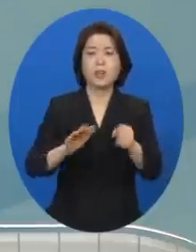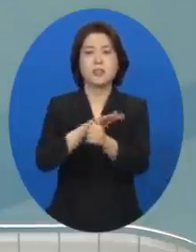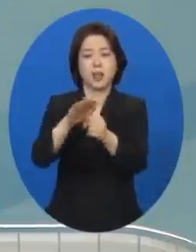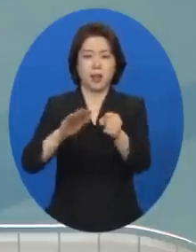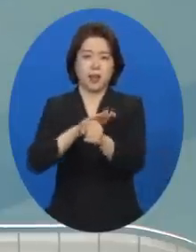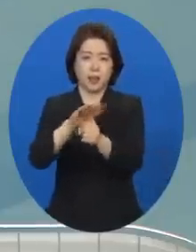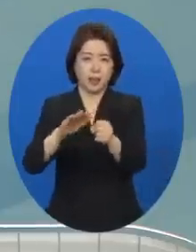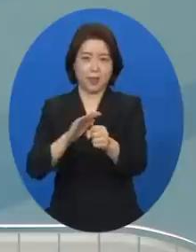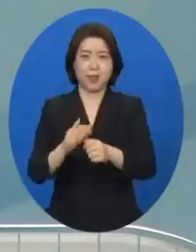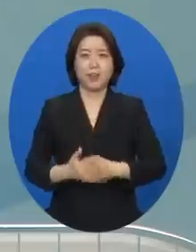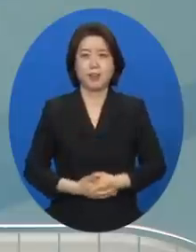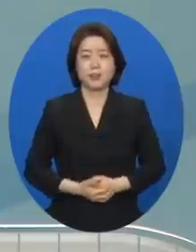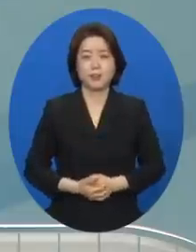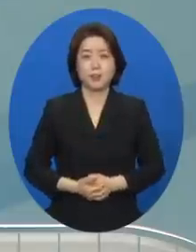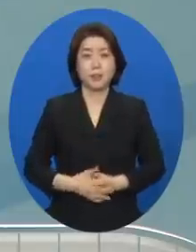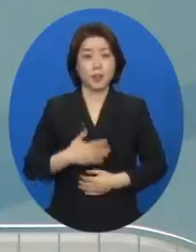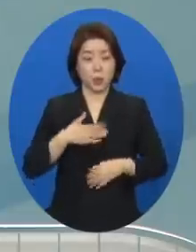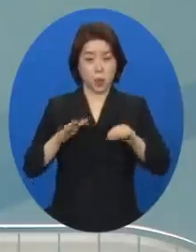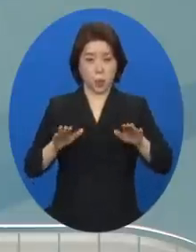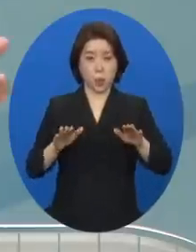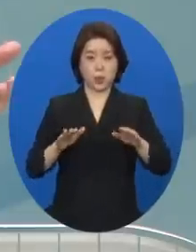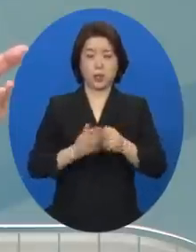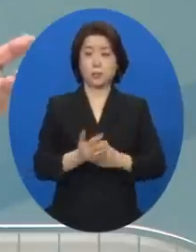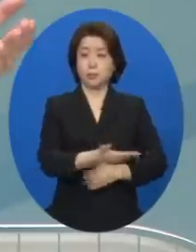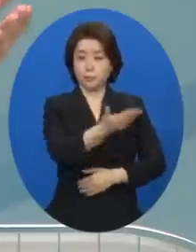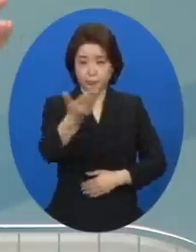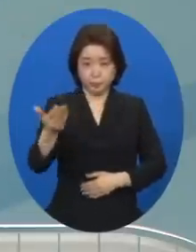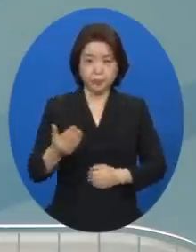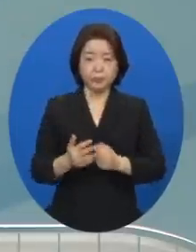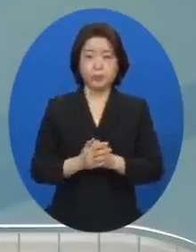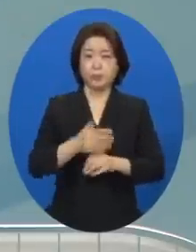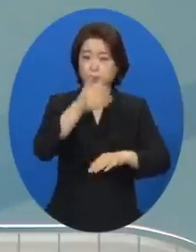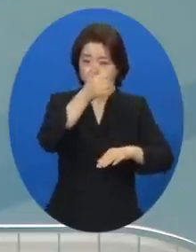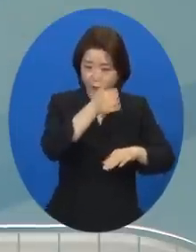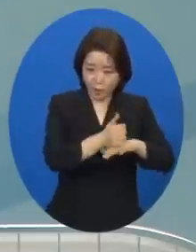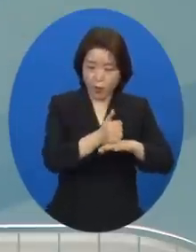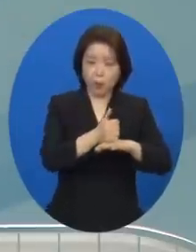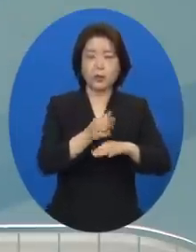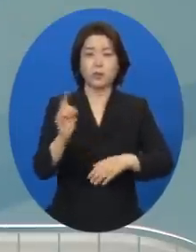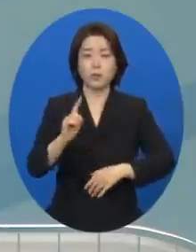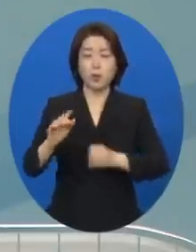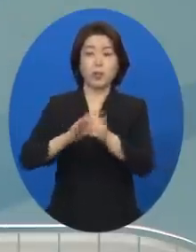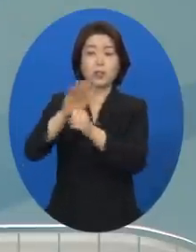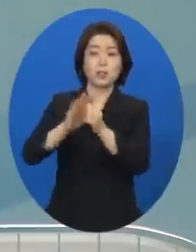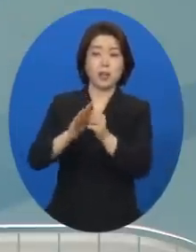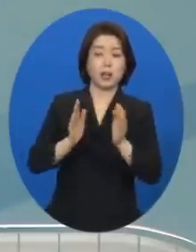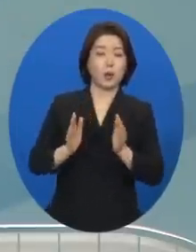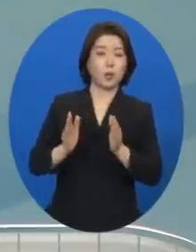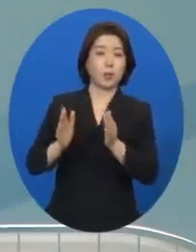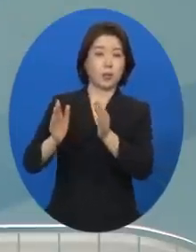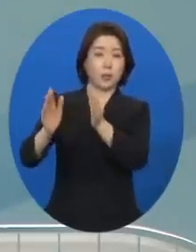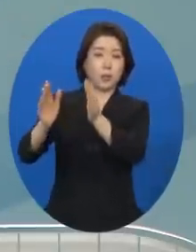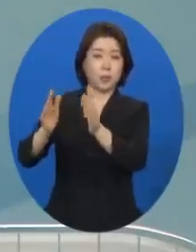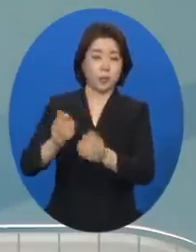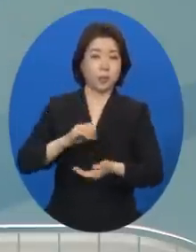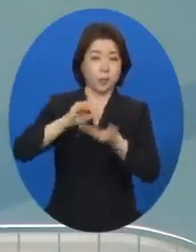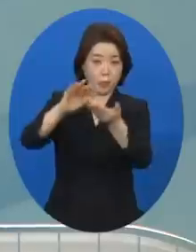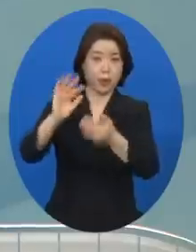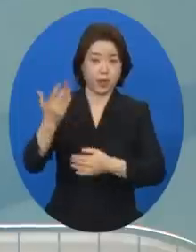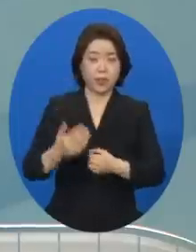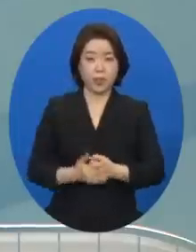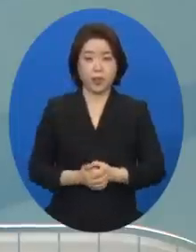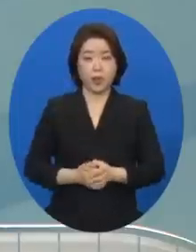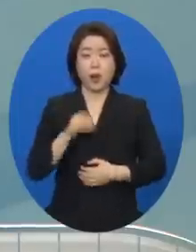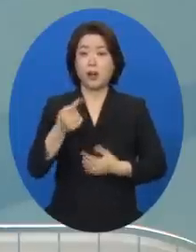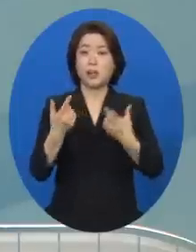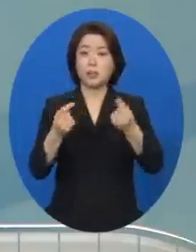것입니다 저는 오늘도 여러분에게 결국은 결론이 사랑으로 가게 되는 말씀을 전하게 되는데 그런